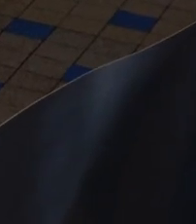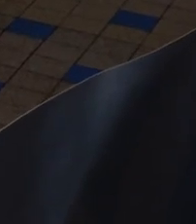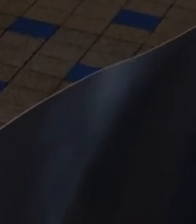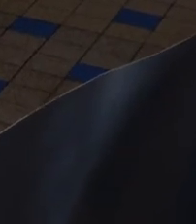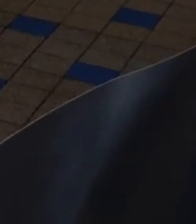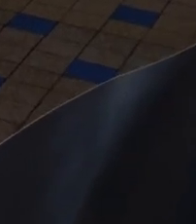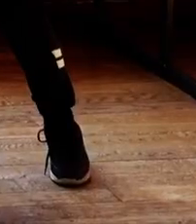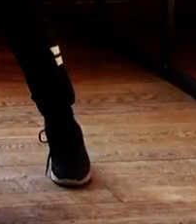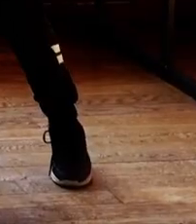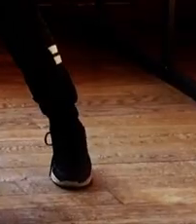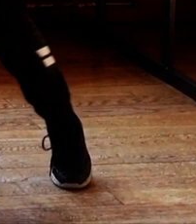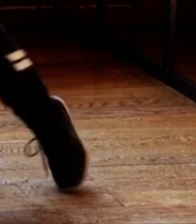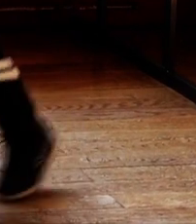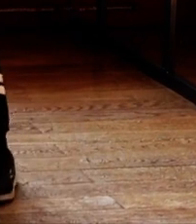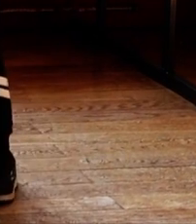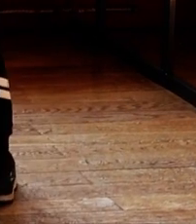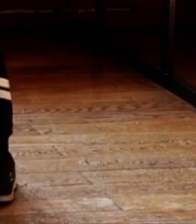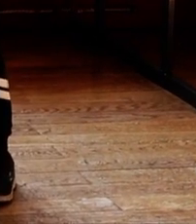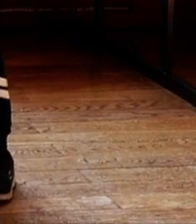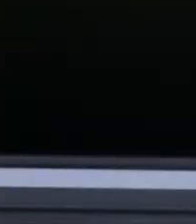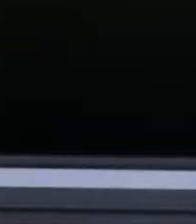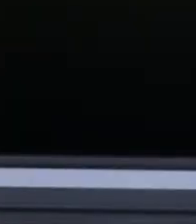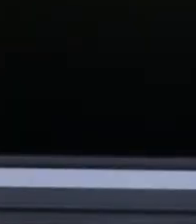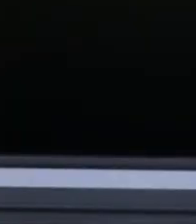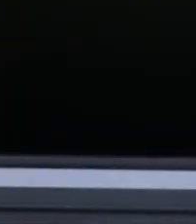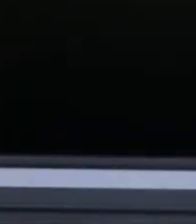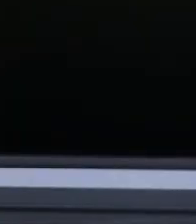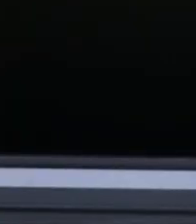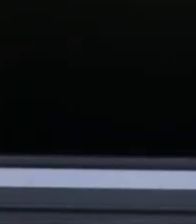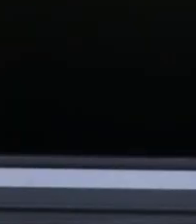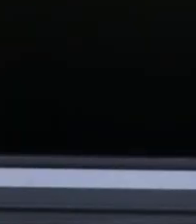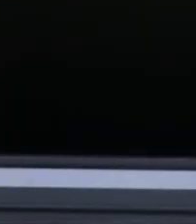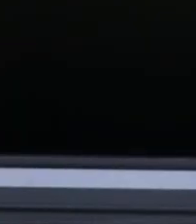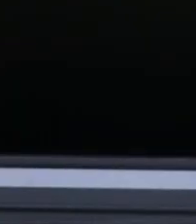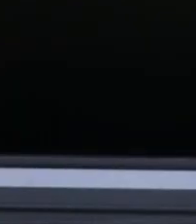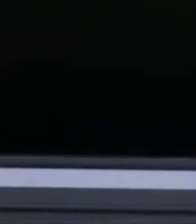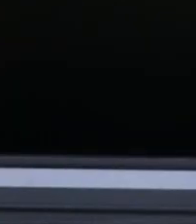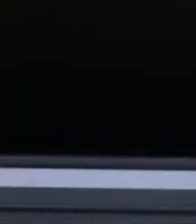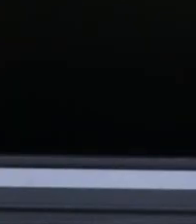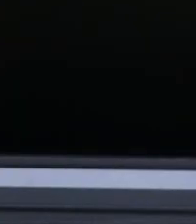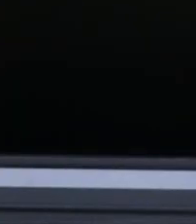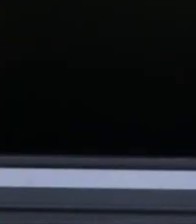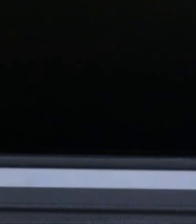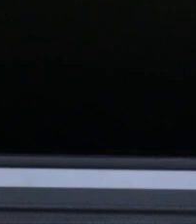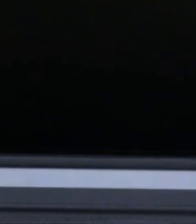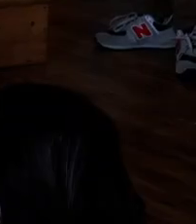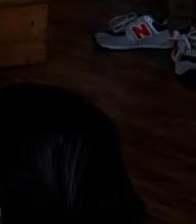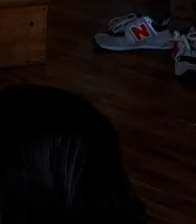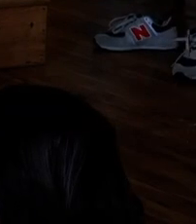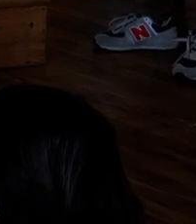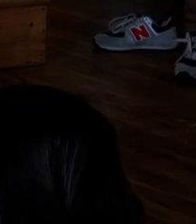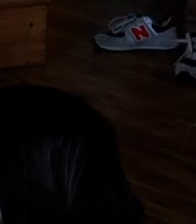permettre d'analyser au plus fin, en fait, la difficulté d'attention et de concentration d'un élève dans un groupe